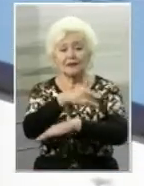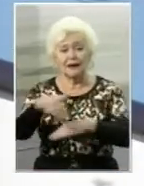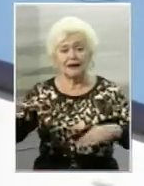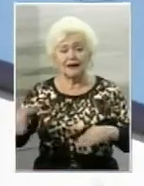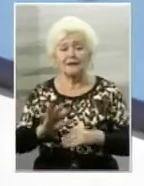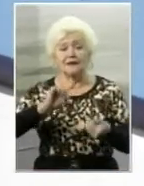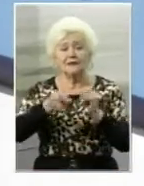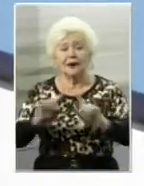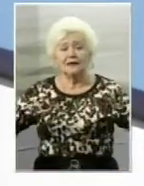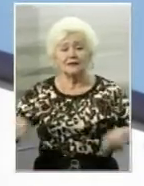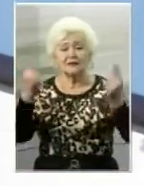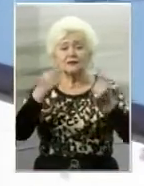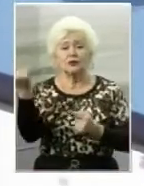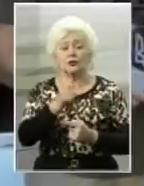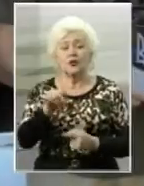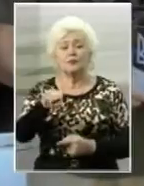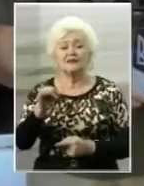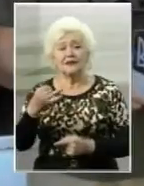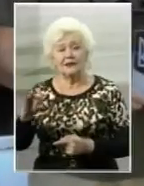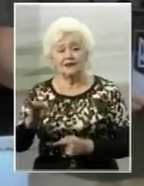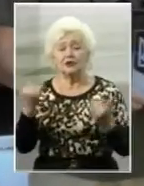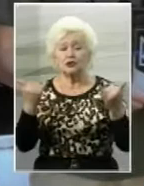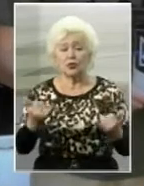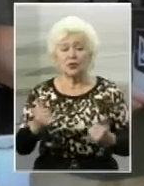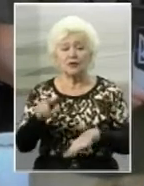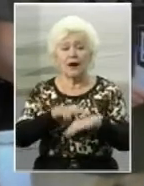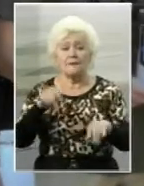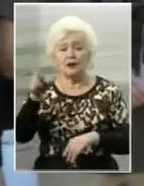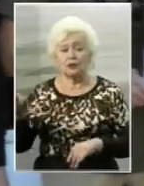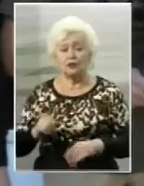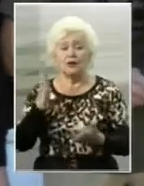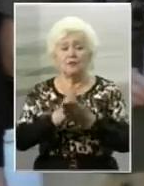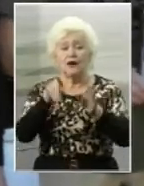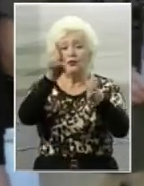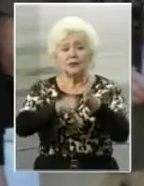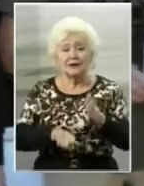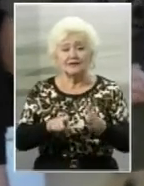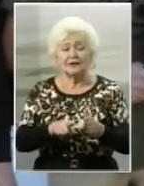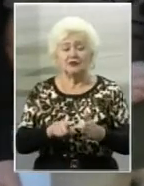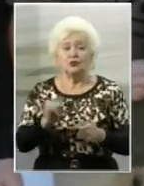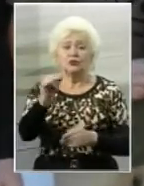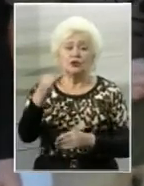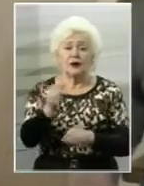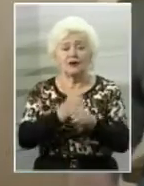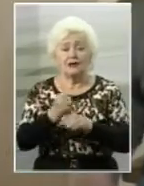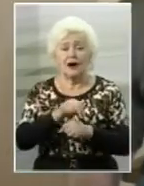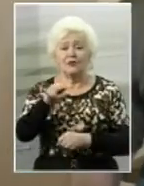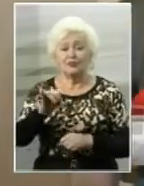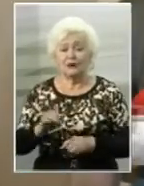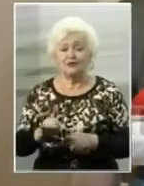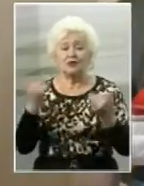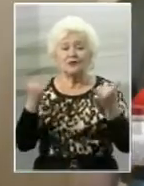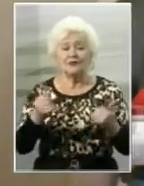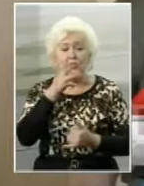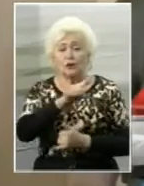стали засновники однієї з піцерій. Відсьогодні тут патрульні матимуть знижки на чай, каву, піцу. Свого часу колись